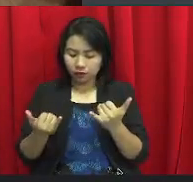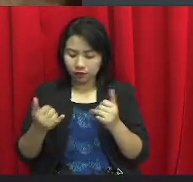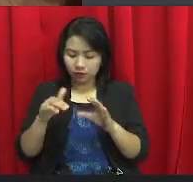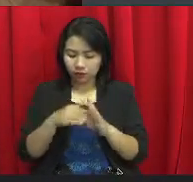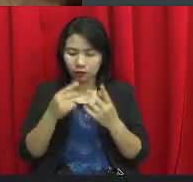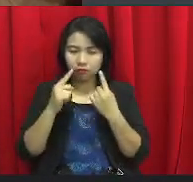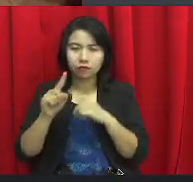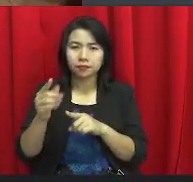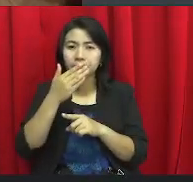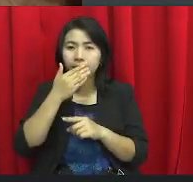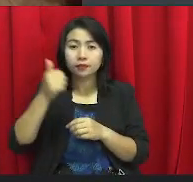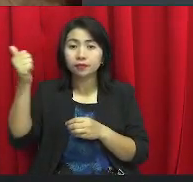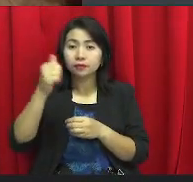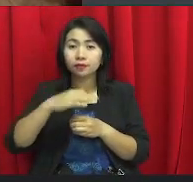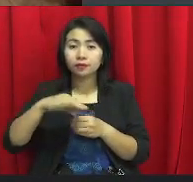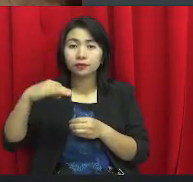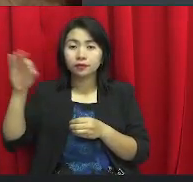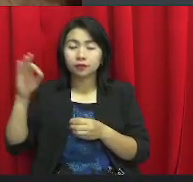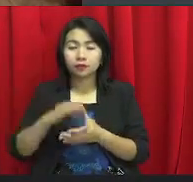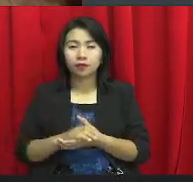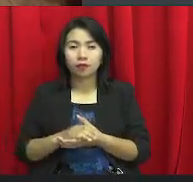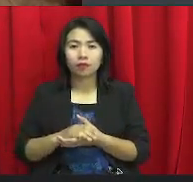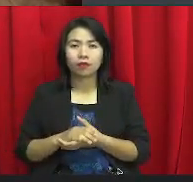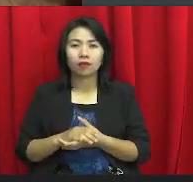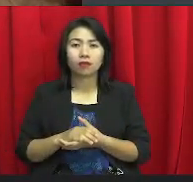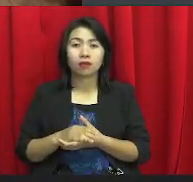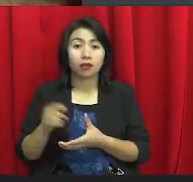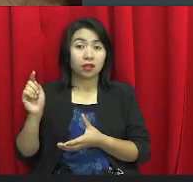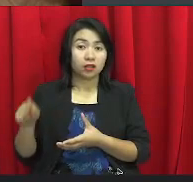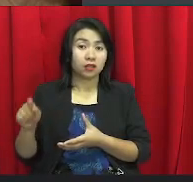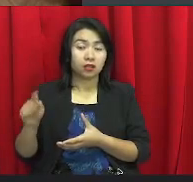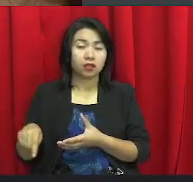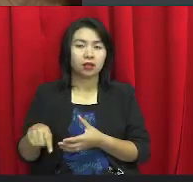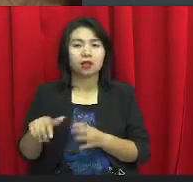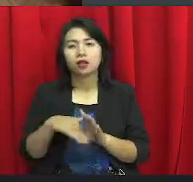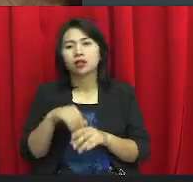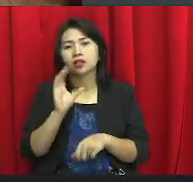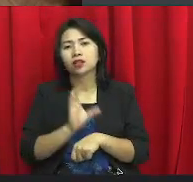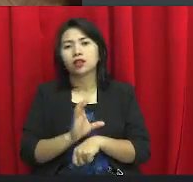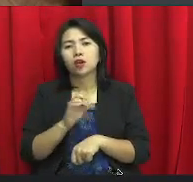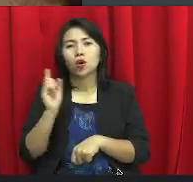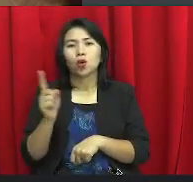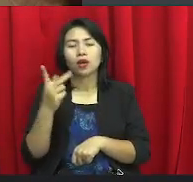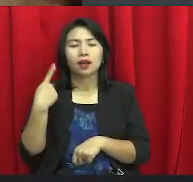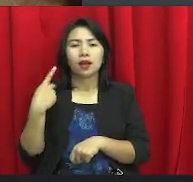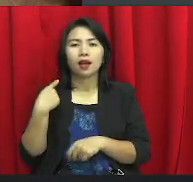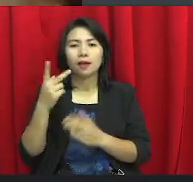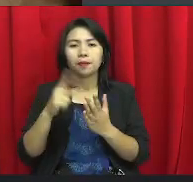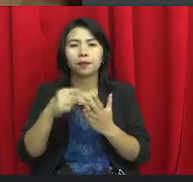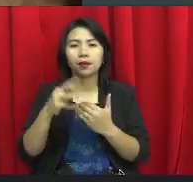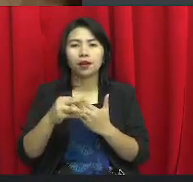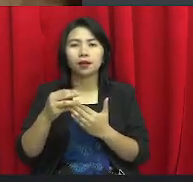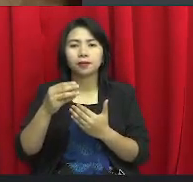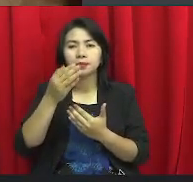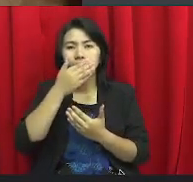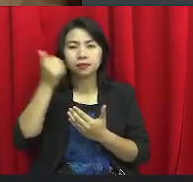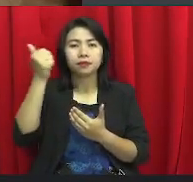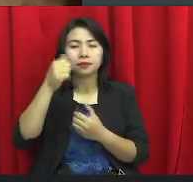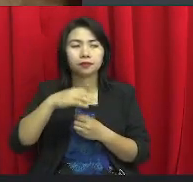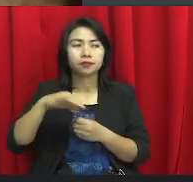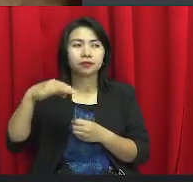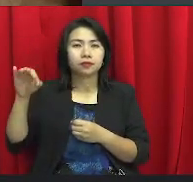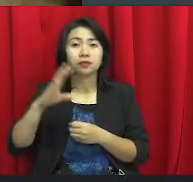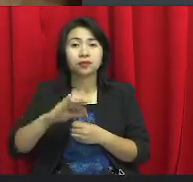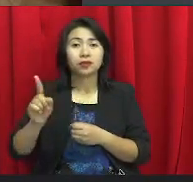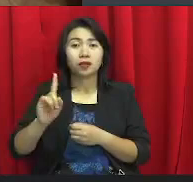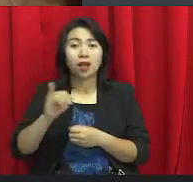winning, honestly po, tayo lamang po dito ang merong soul winning. So dito po, ang narinig ko lagi sa kapwa ko Baptist